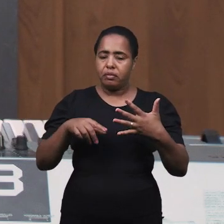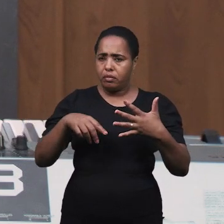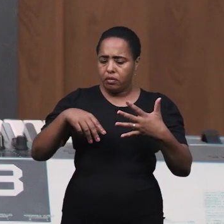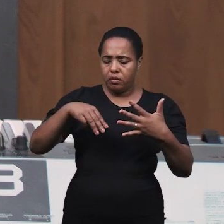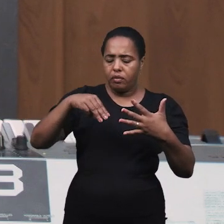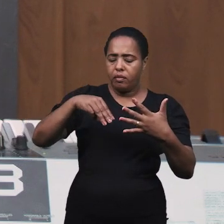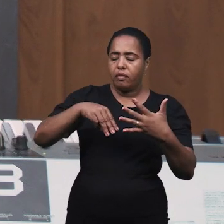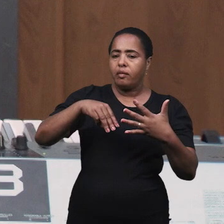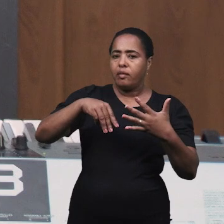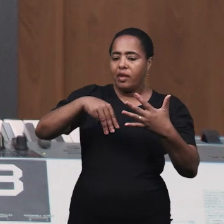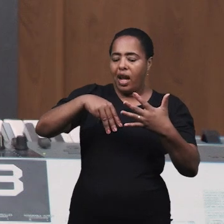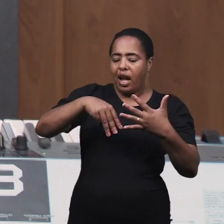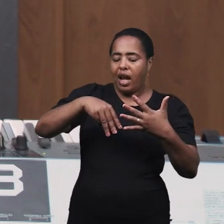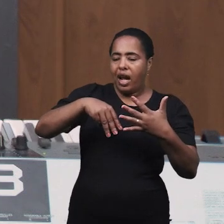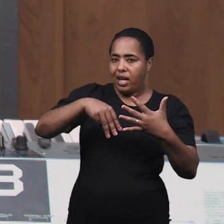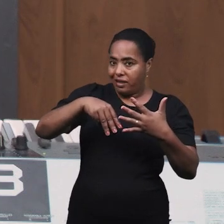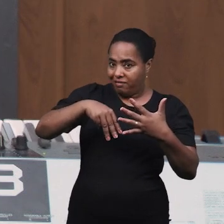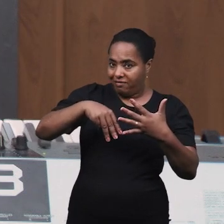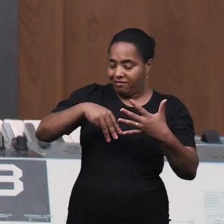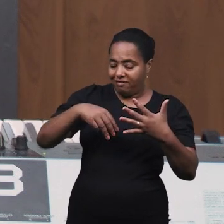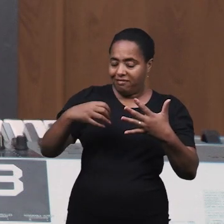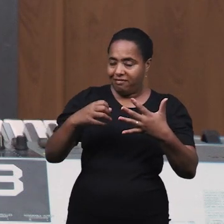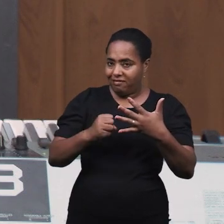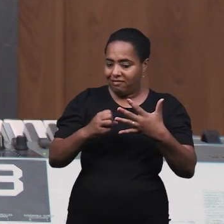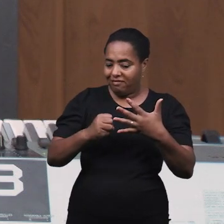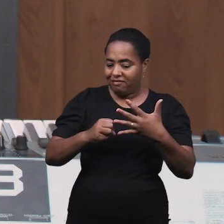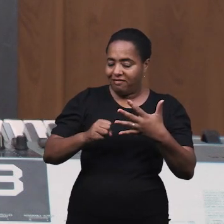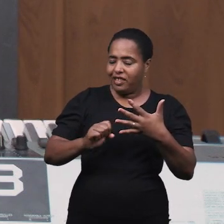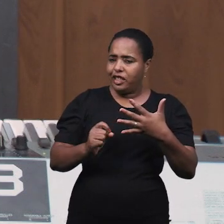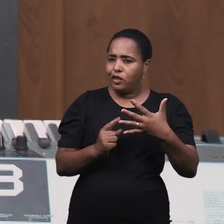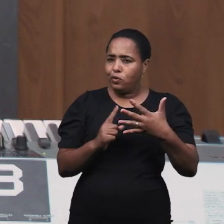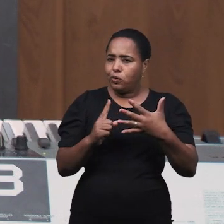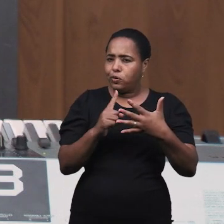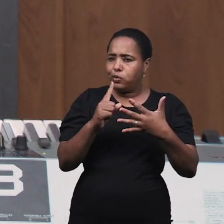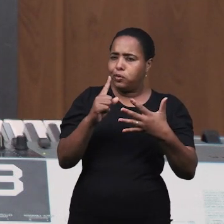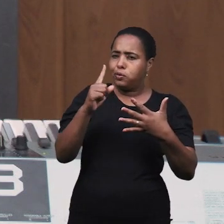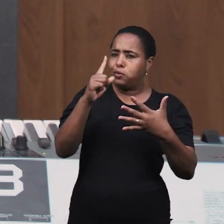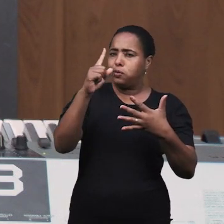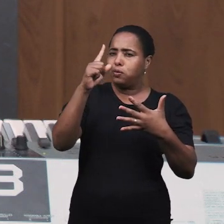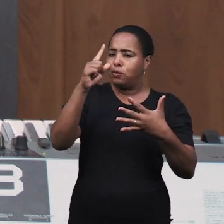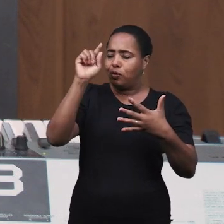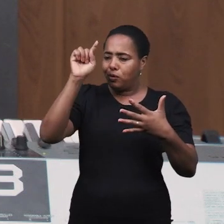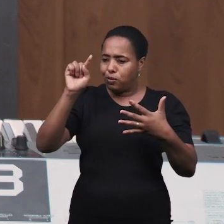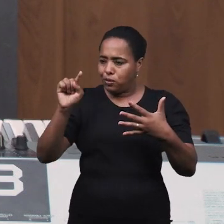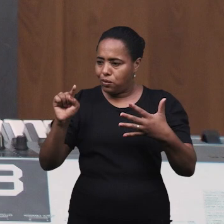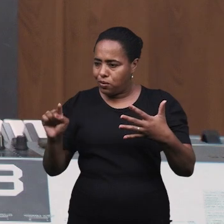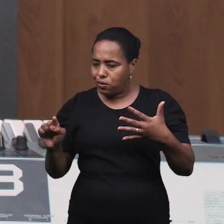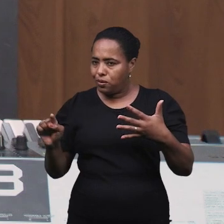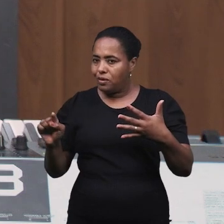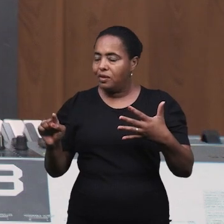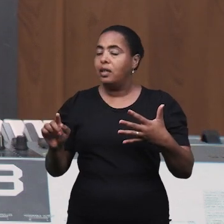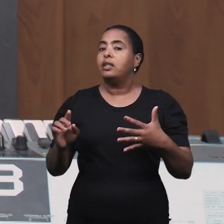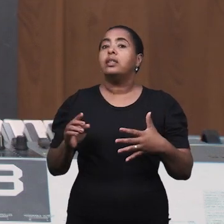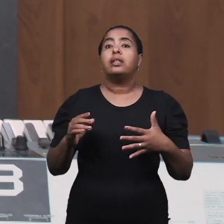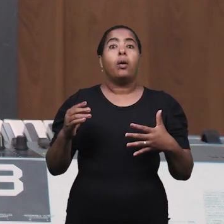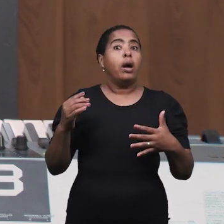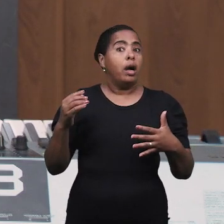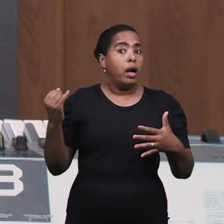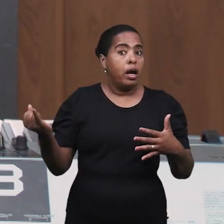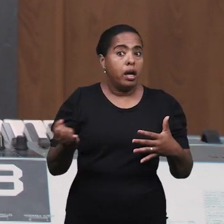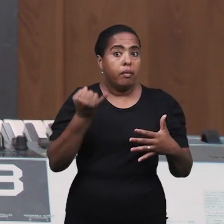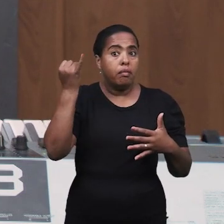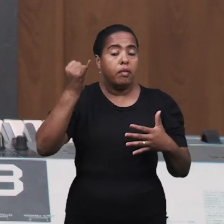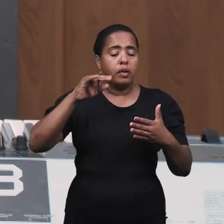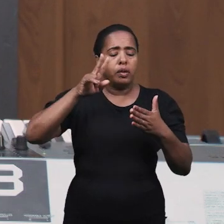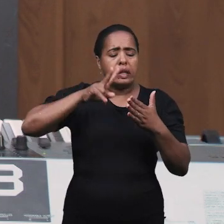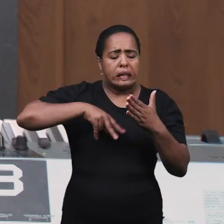notes graves qui sont plus bas, les notes aiguës, et plus on monte, plus aigu reste, plus on descend, plus grave.